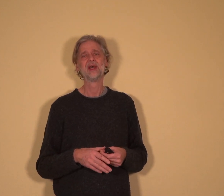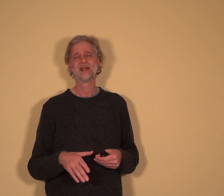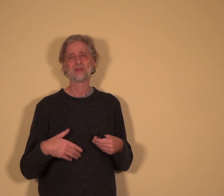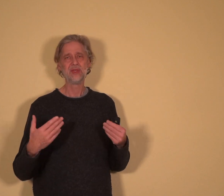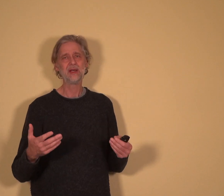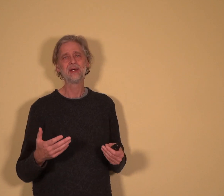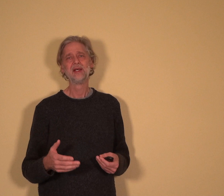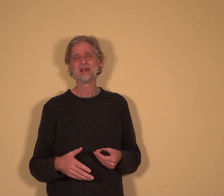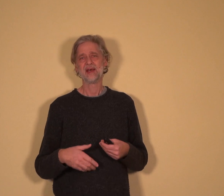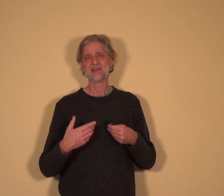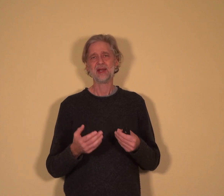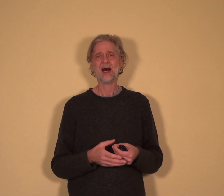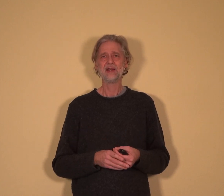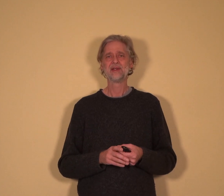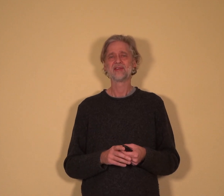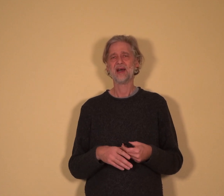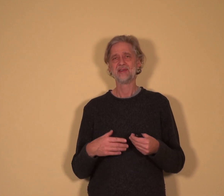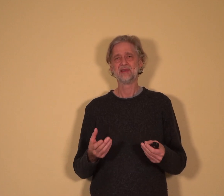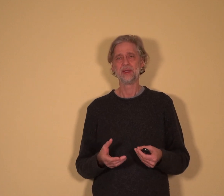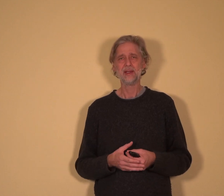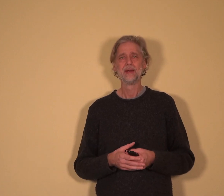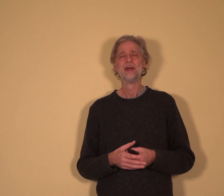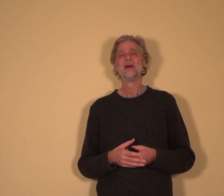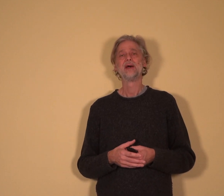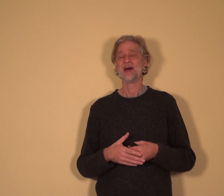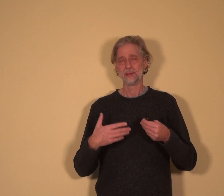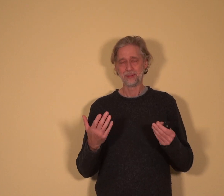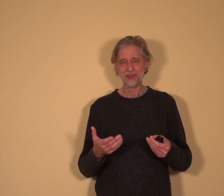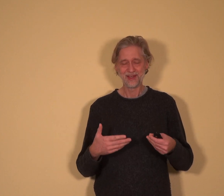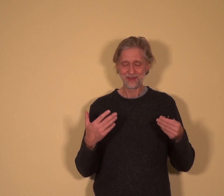ist, dass viele der Szenarien des